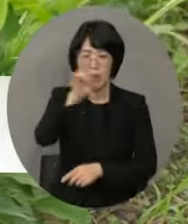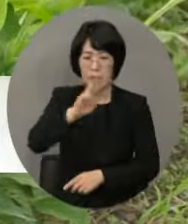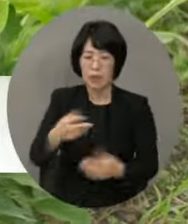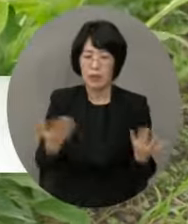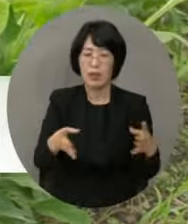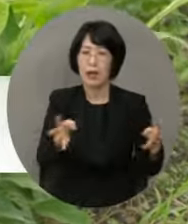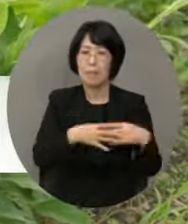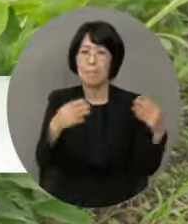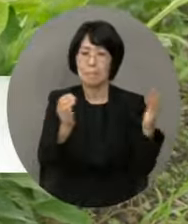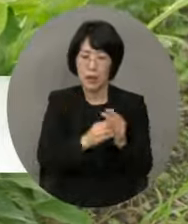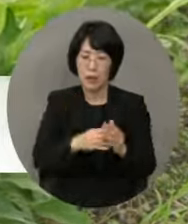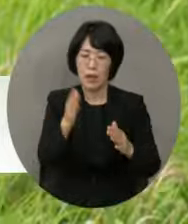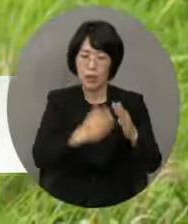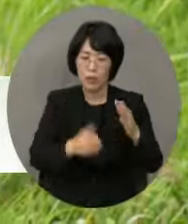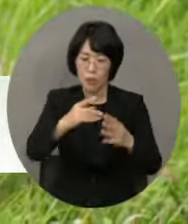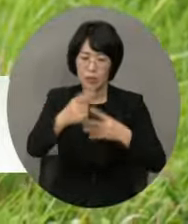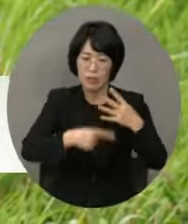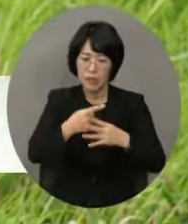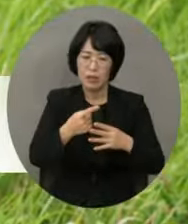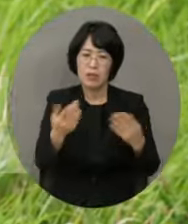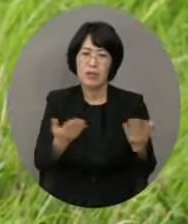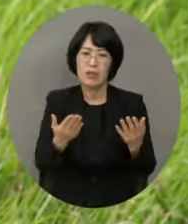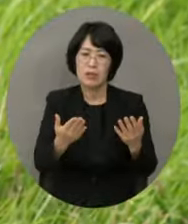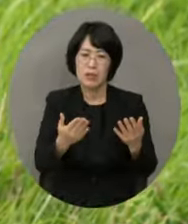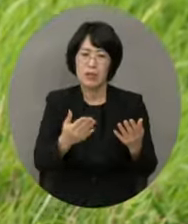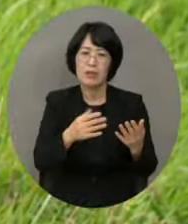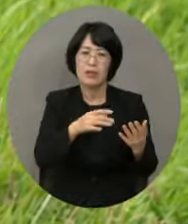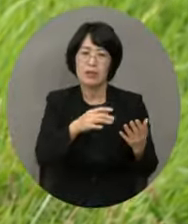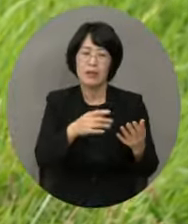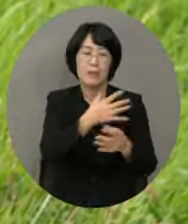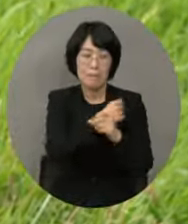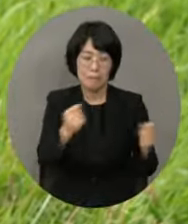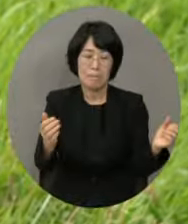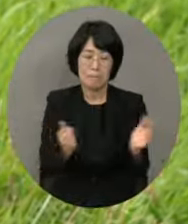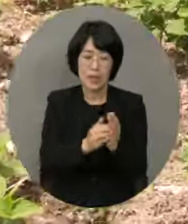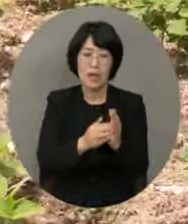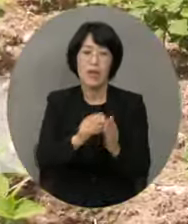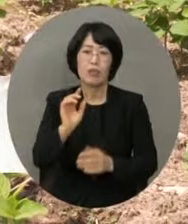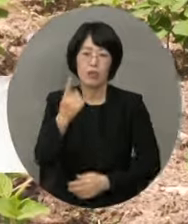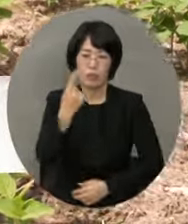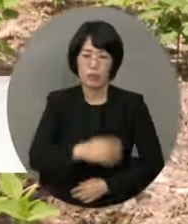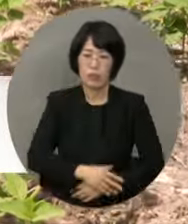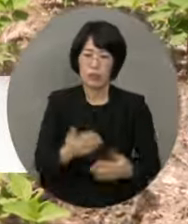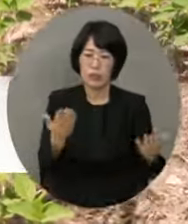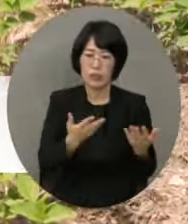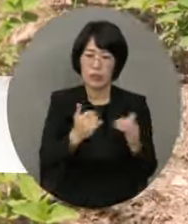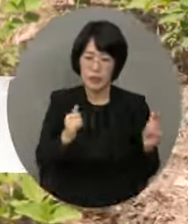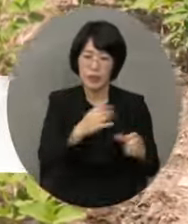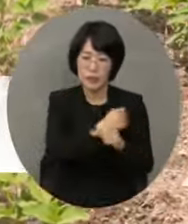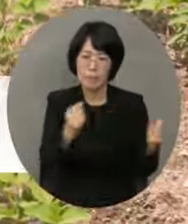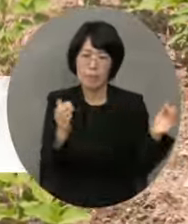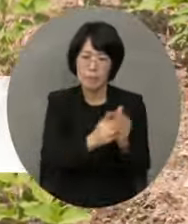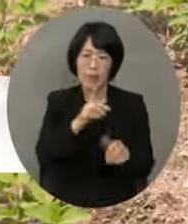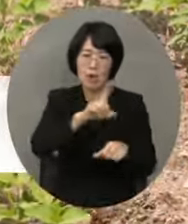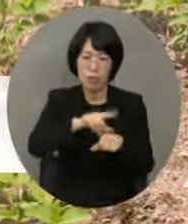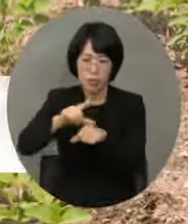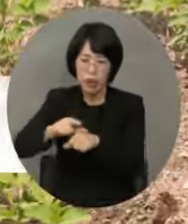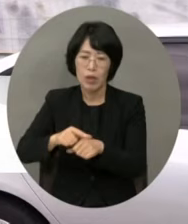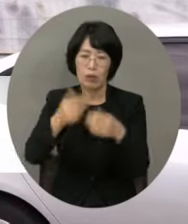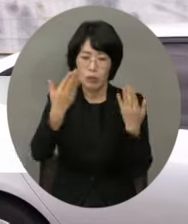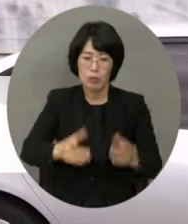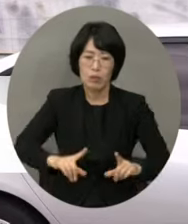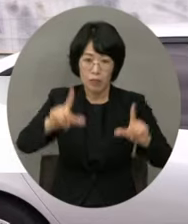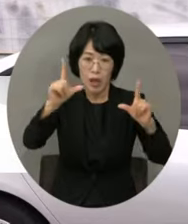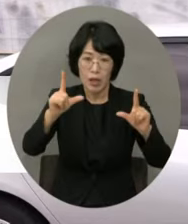맺고 공공형 계절 근로제를 도입한 이유입니다. 외국인 노동자와 근로계약서를 작성해 작업시간과 휴일을